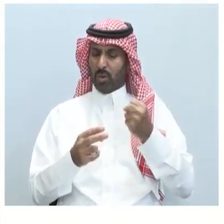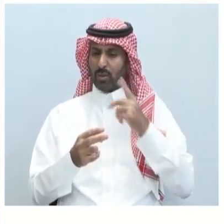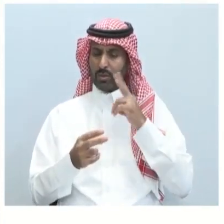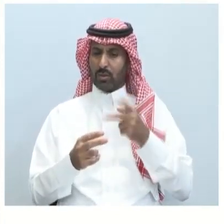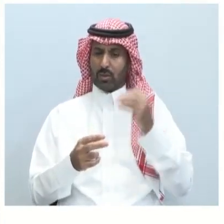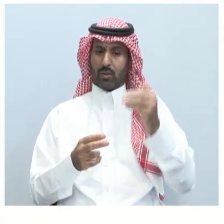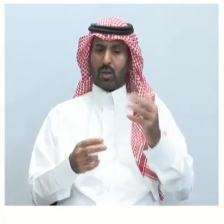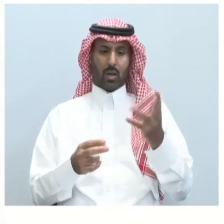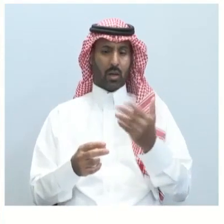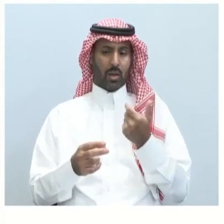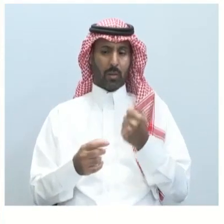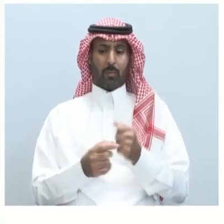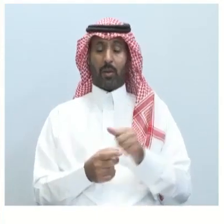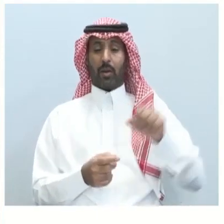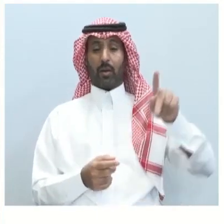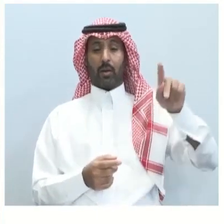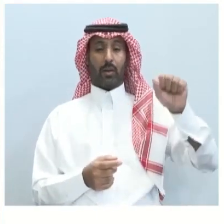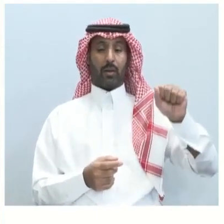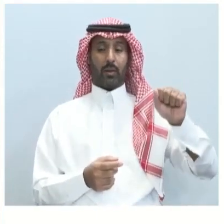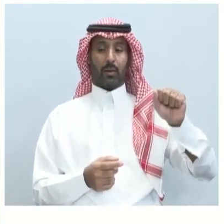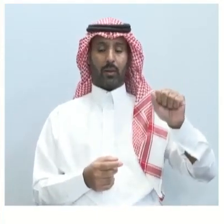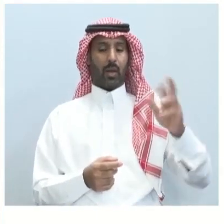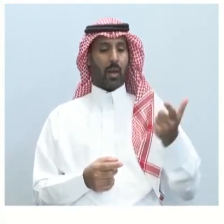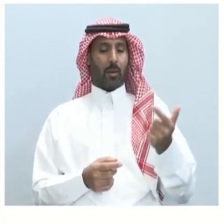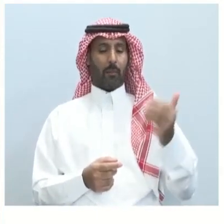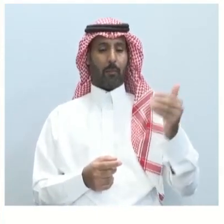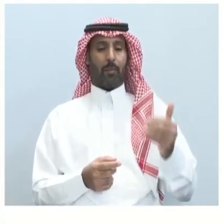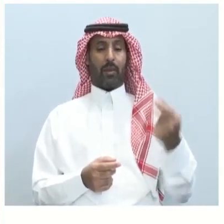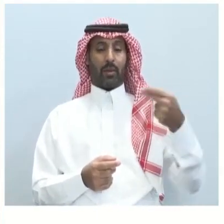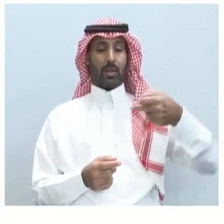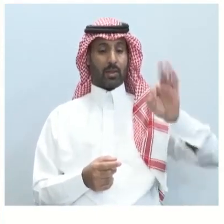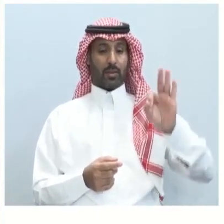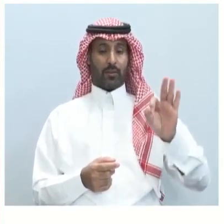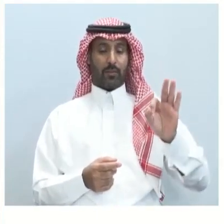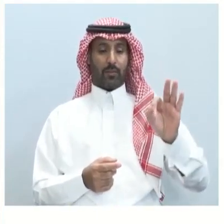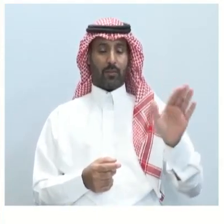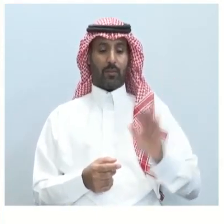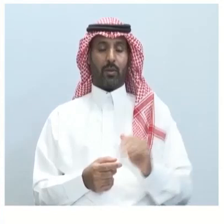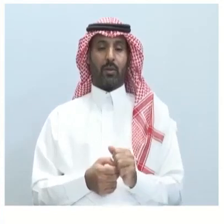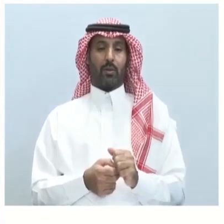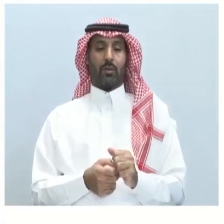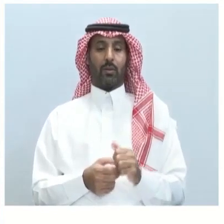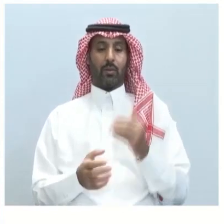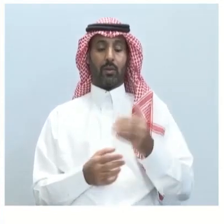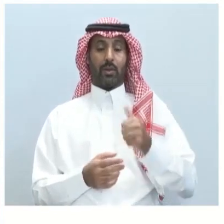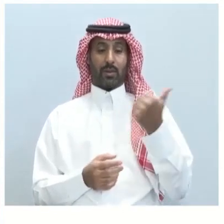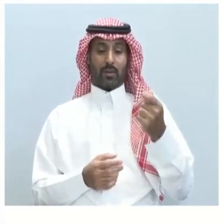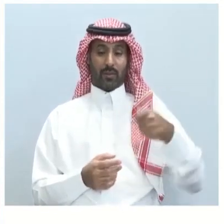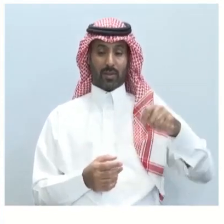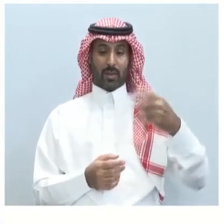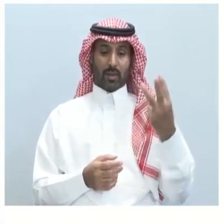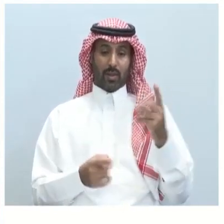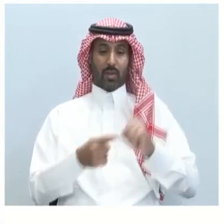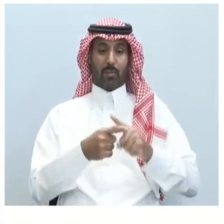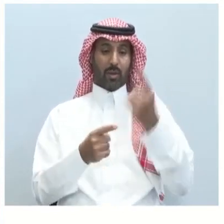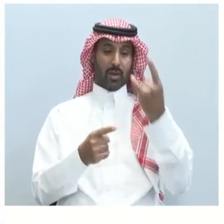قيم الكيك التالي معطيك قيمه الاتش اف اللي هو لهم سته فاصله ثلاثه